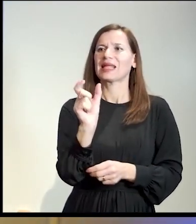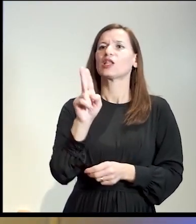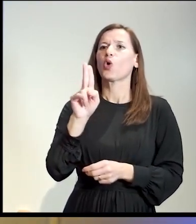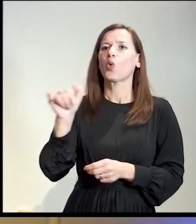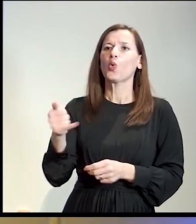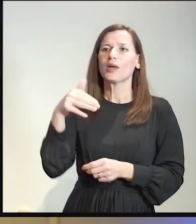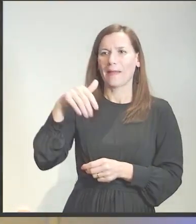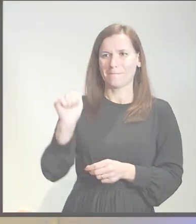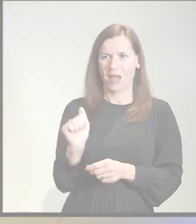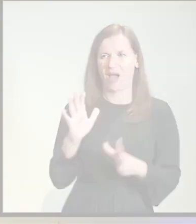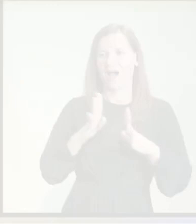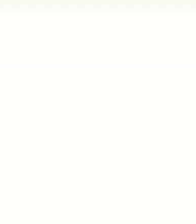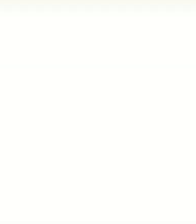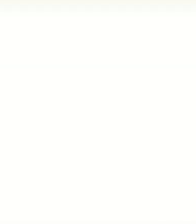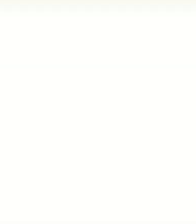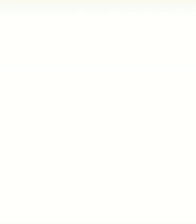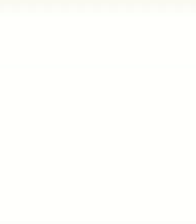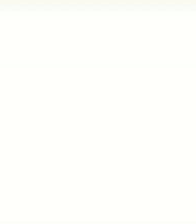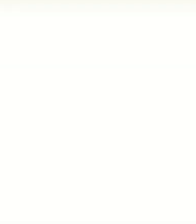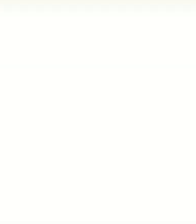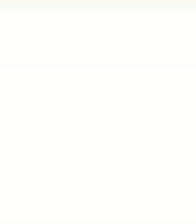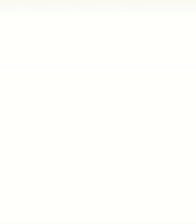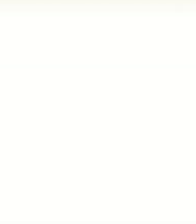leta 2023.